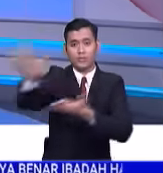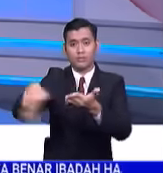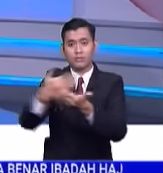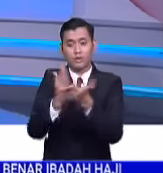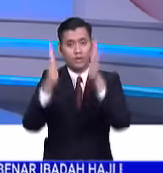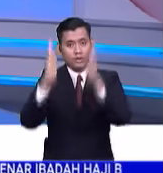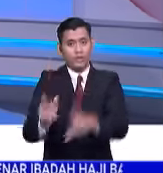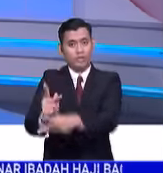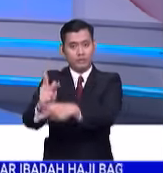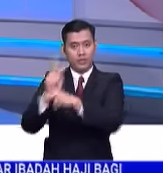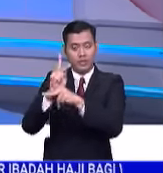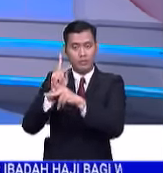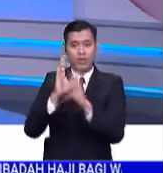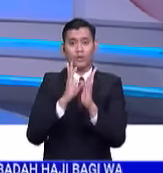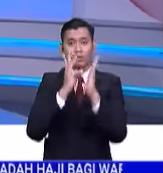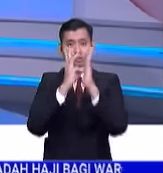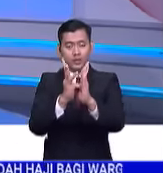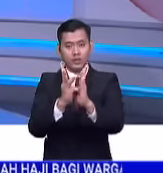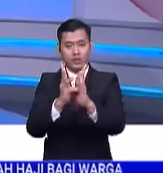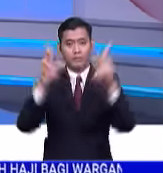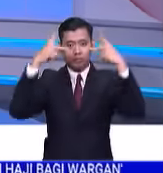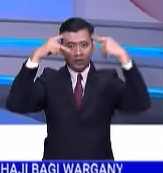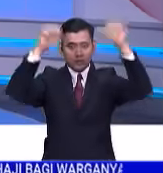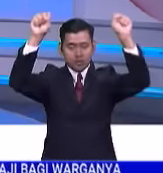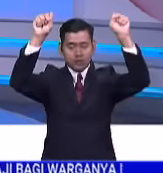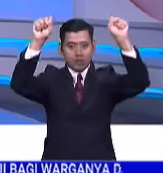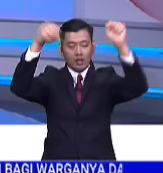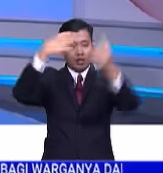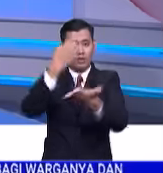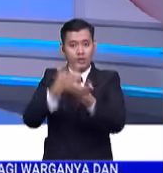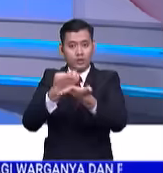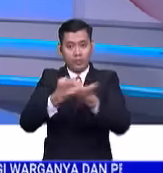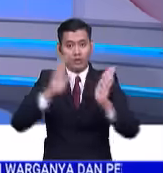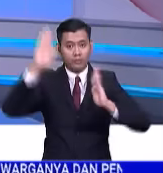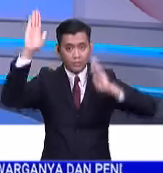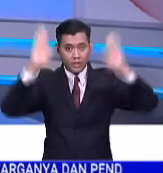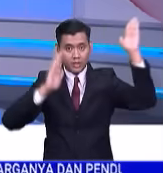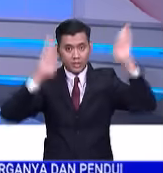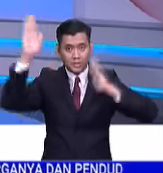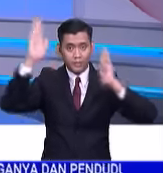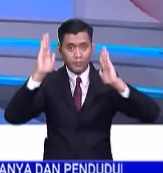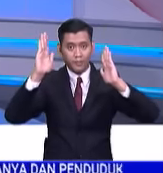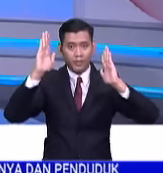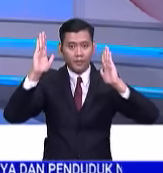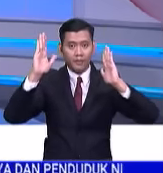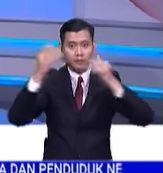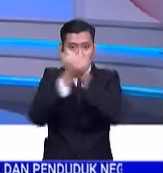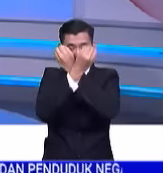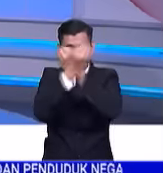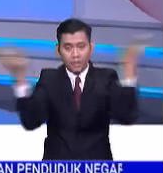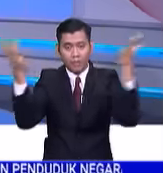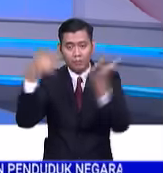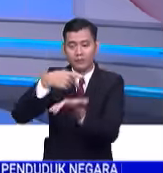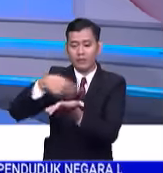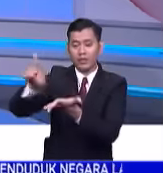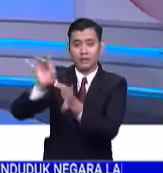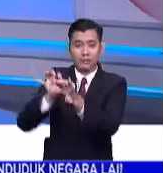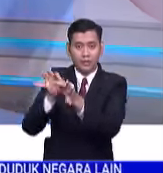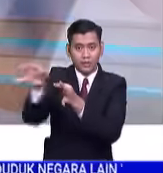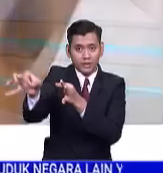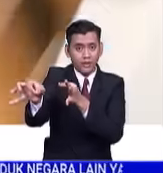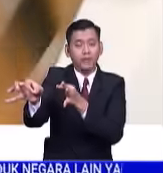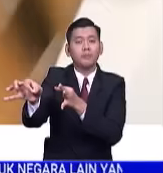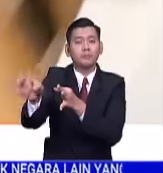peminjam. Wakil gabungan berkenaan, Presiden Gerakan Ekonomi Malaysia, Armin Banias Fahamin berkata, moratorium moratorium menyeluruh